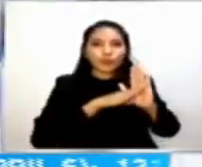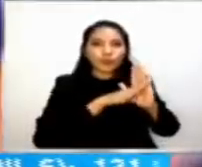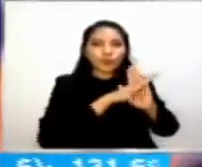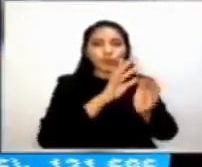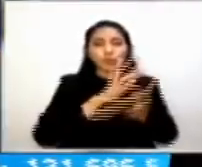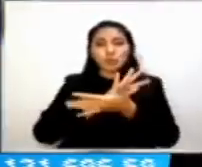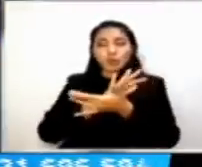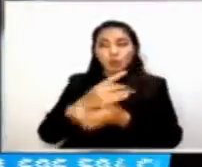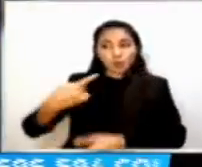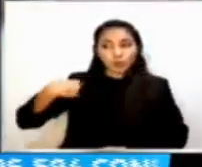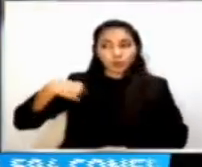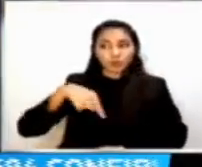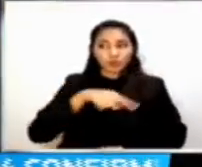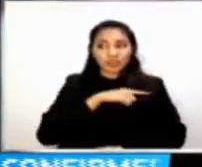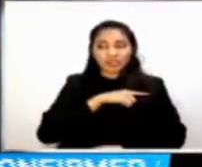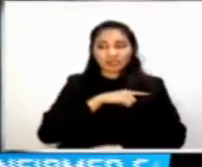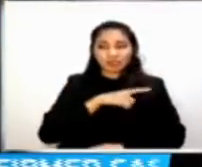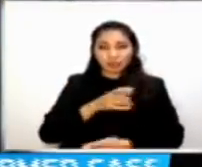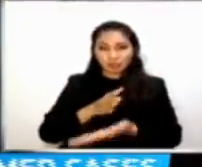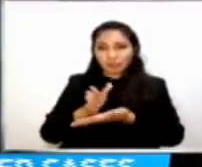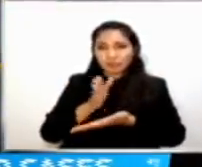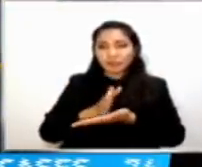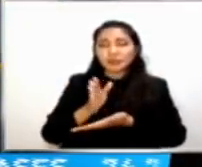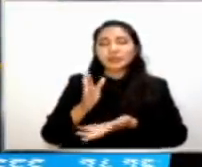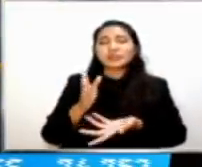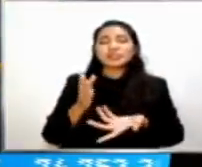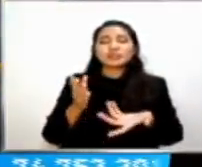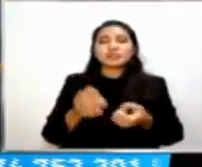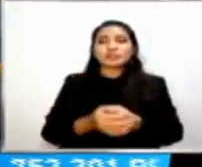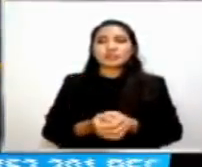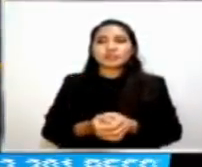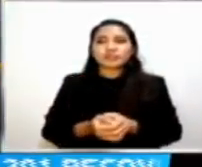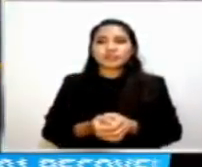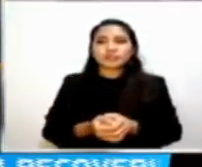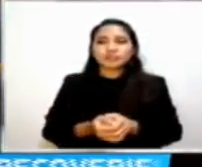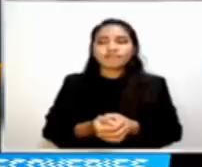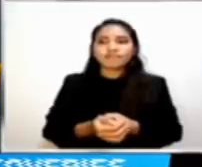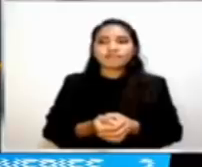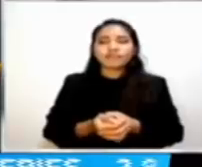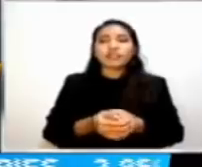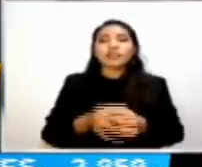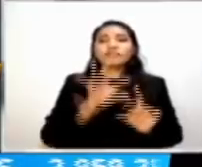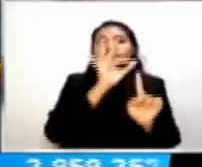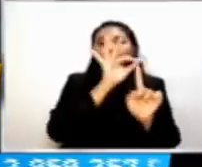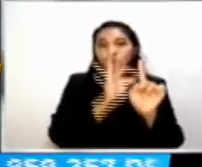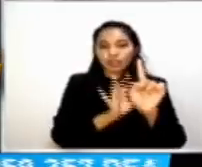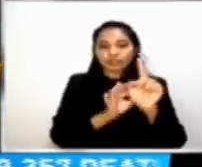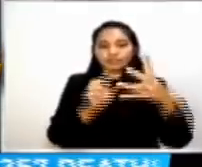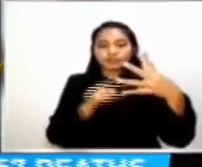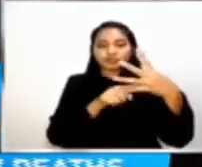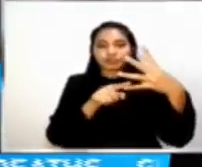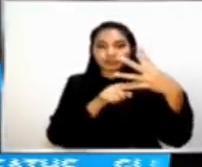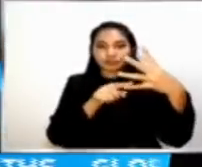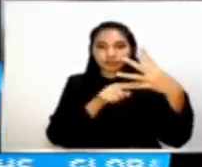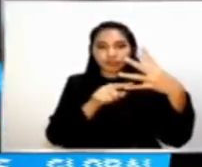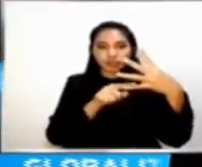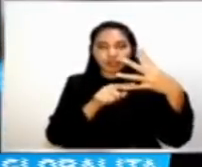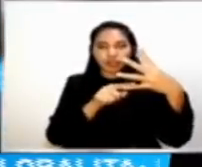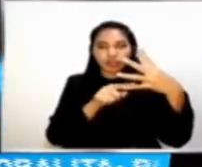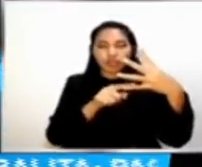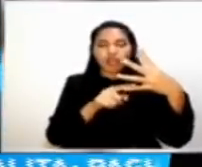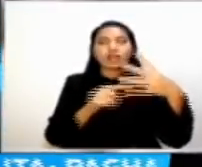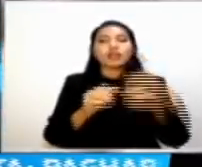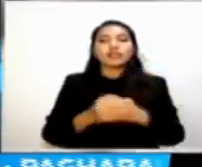mga kaso? The last week of February and the first week of March was medyo an alarming